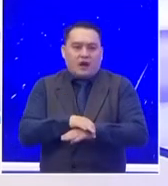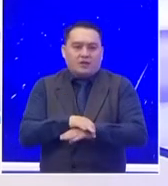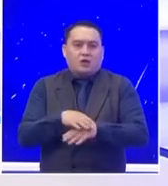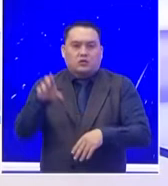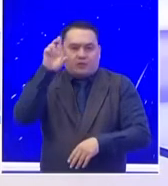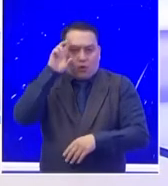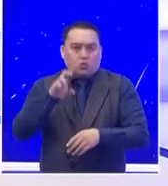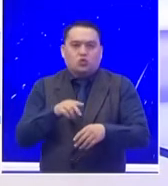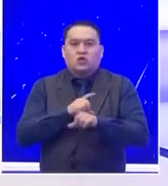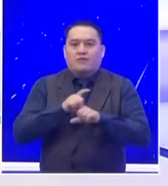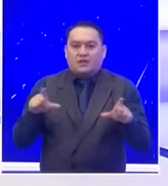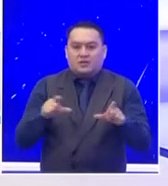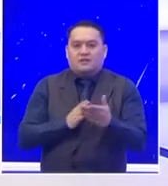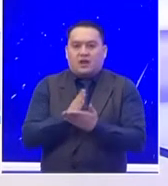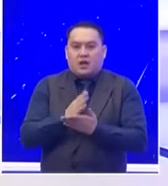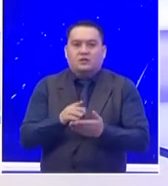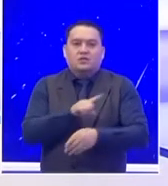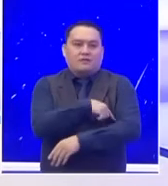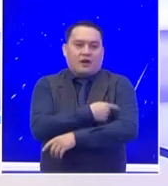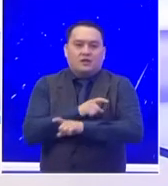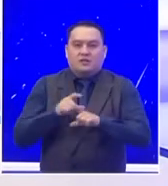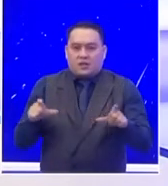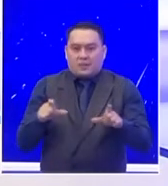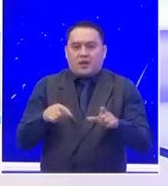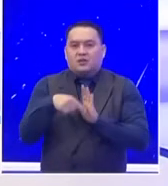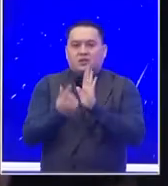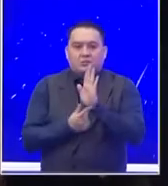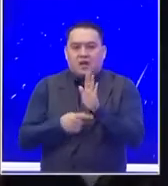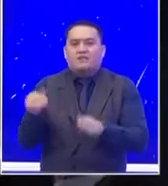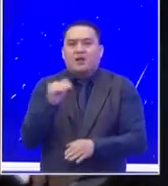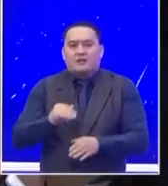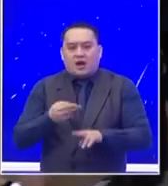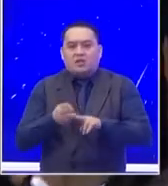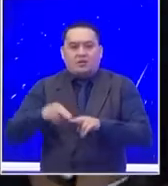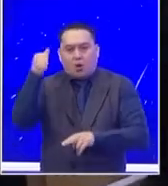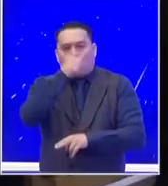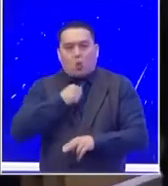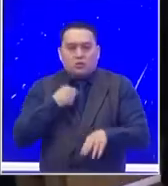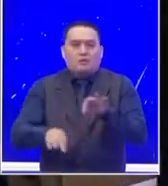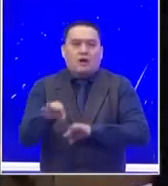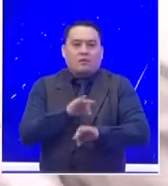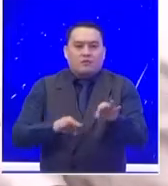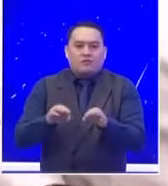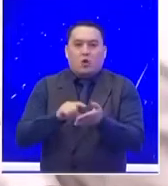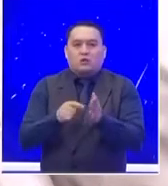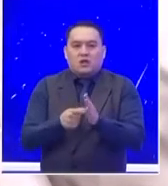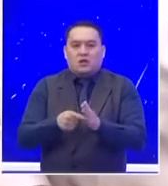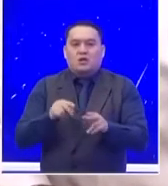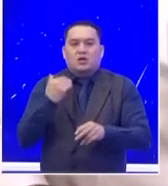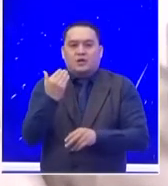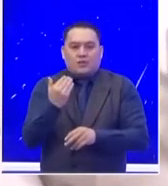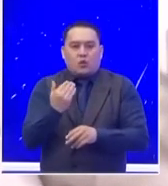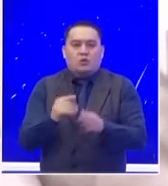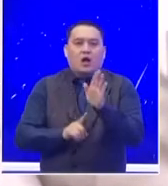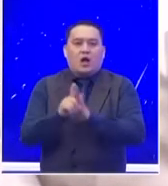выявлять в государственных учреждениях сферы здравоохранения. 17 февраля текущего года в рамках проектного офиса